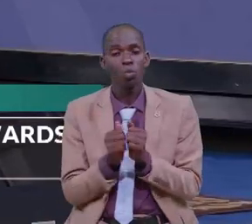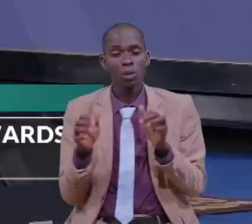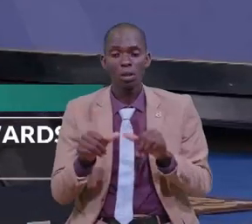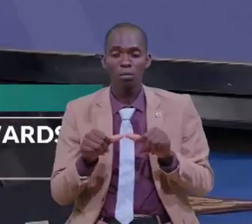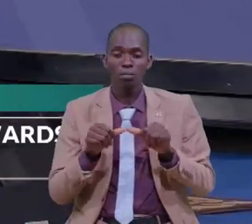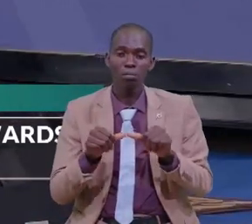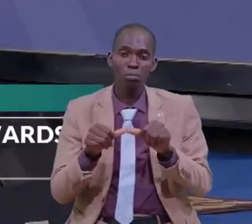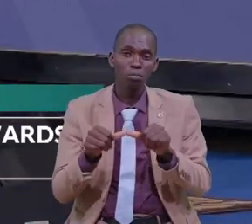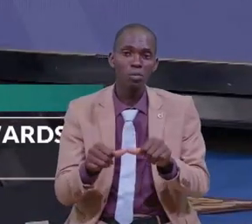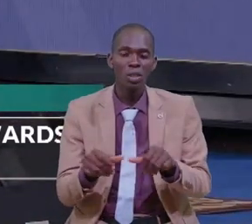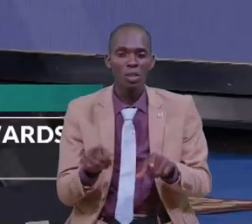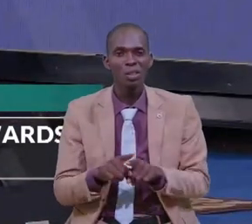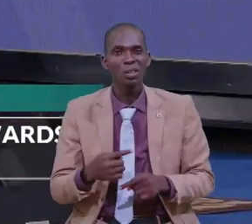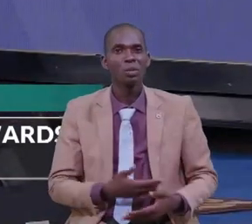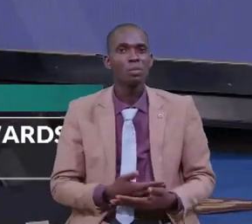où on persévère?